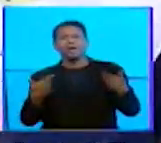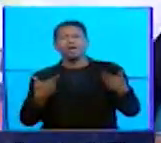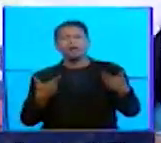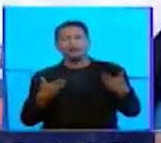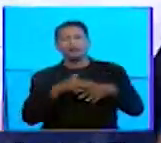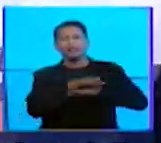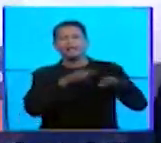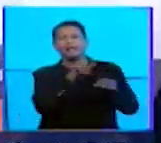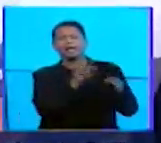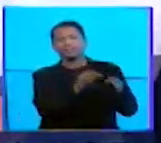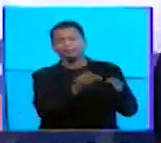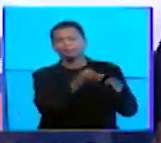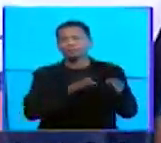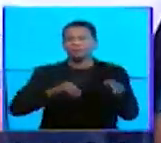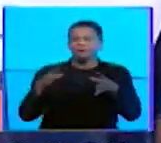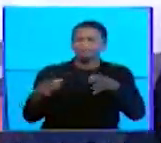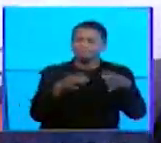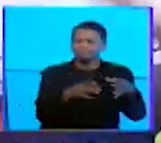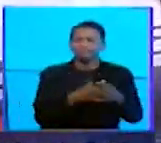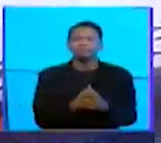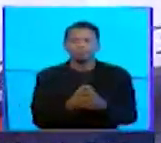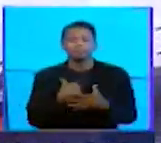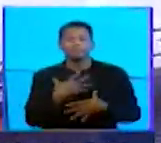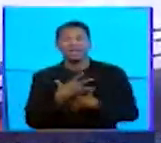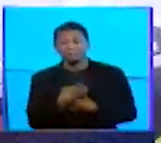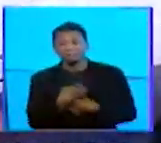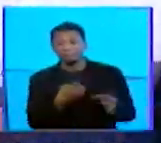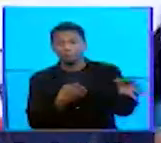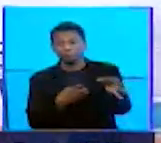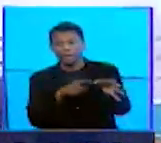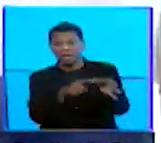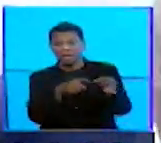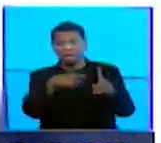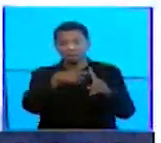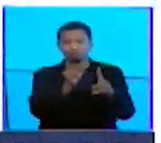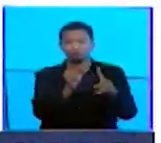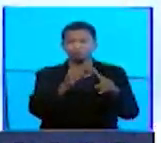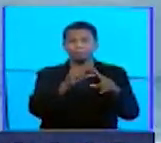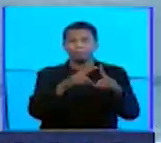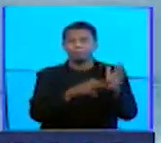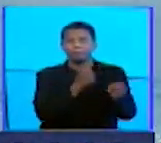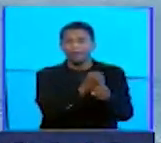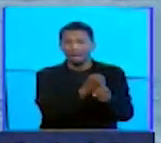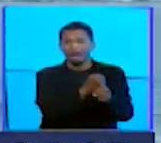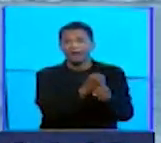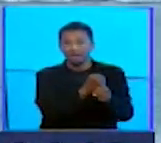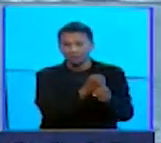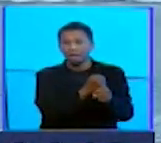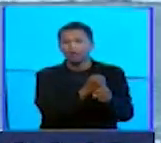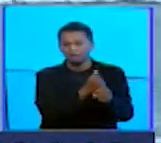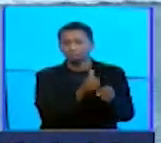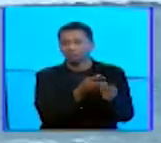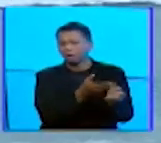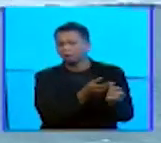lebih diangkat lagi Lukupang untuk di kancah internasional. Indonesia Triathlon Series